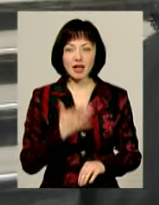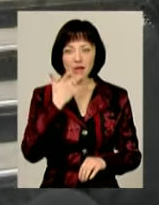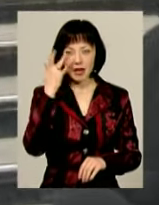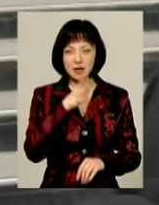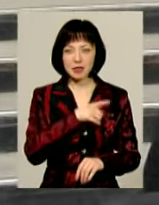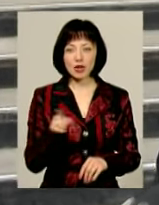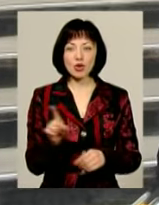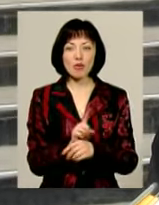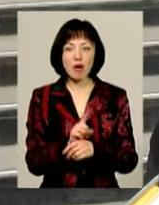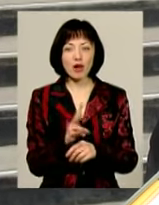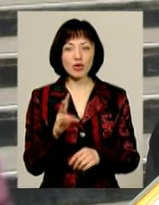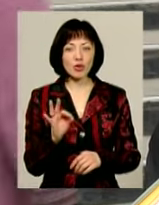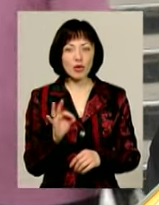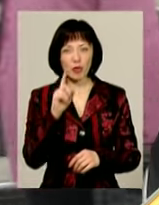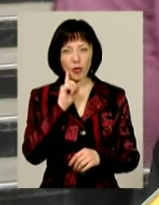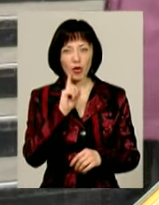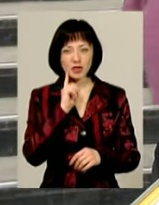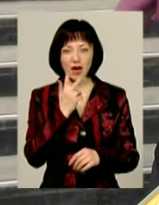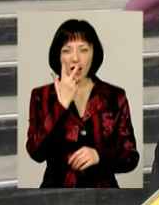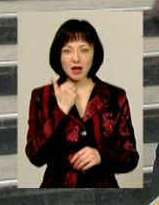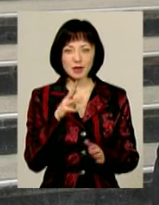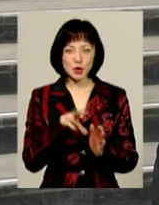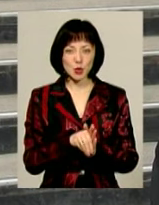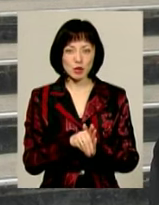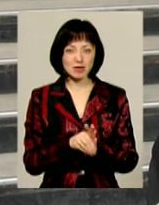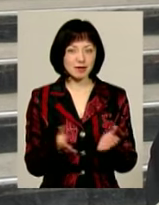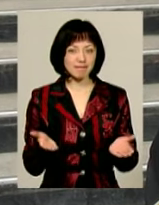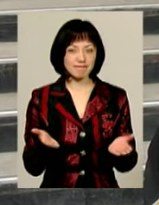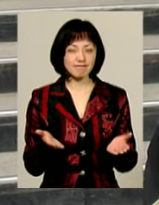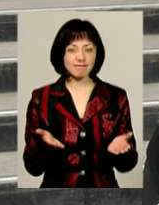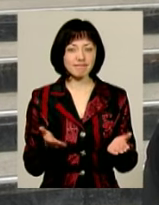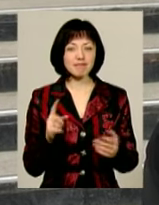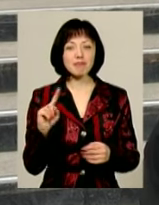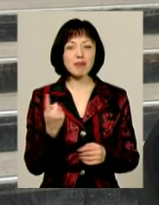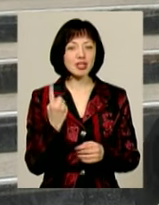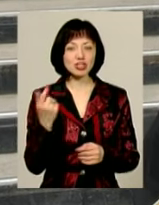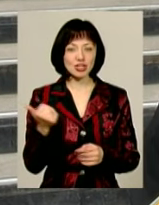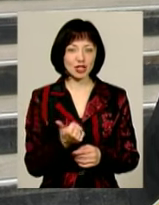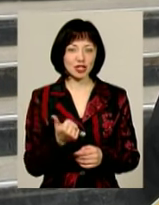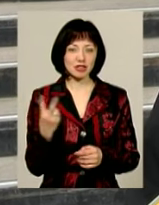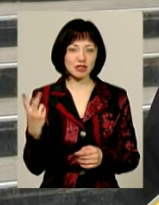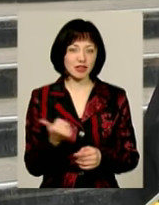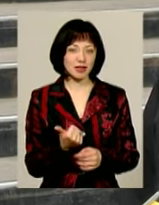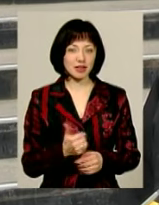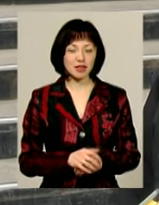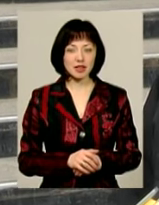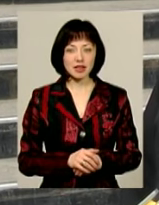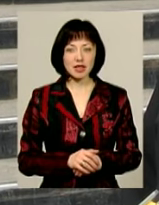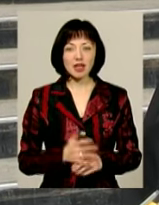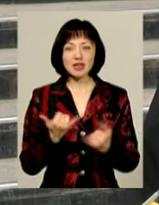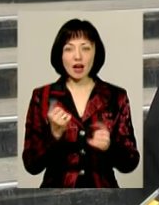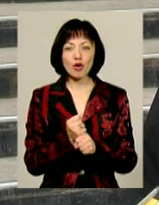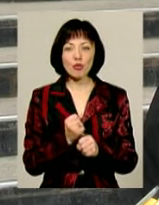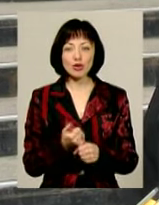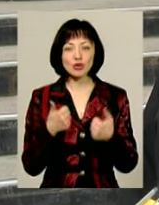воно нормально, але поки адаптуємося. Перший який тиждень-два. Для роботи